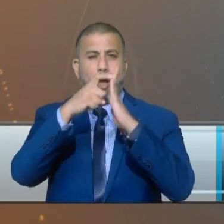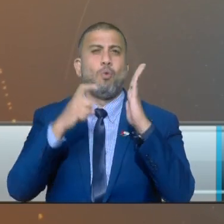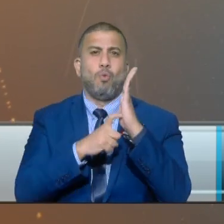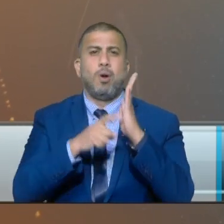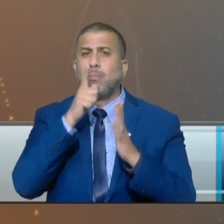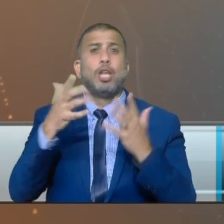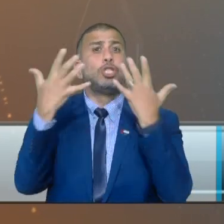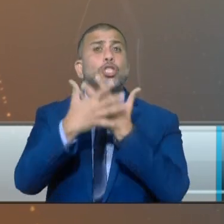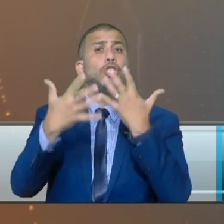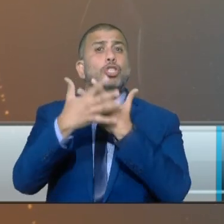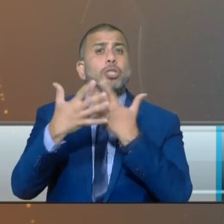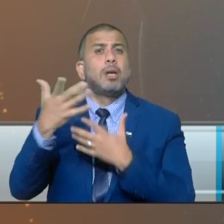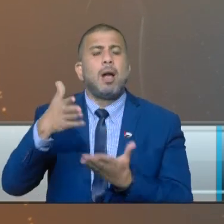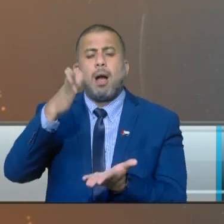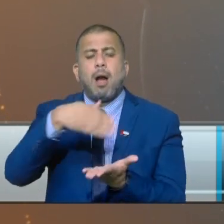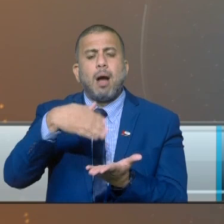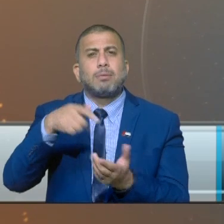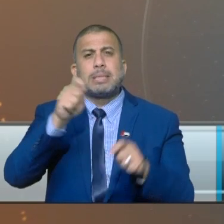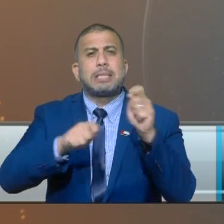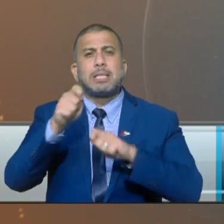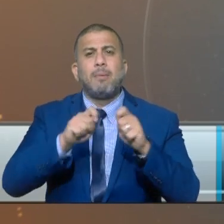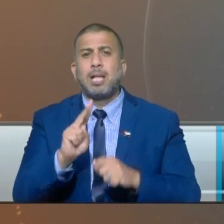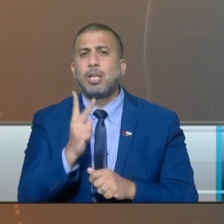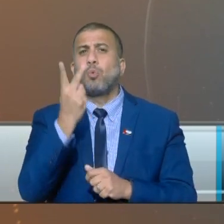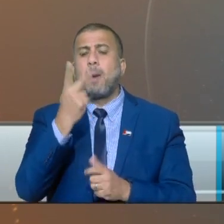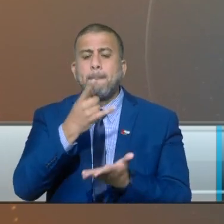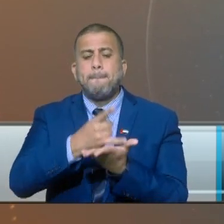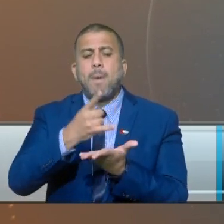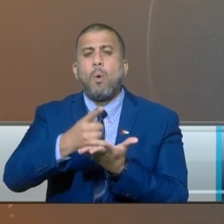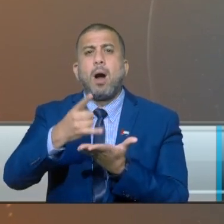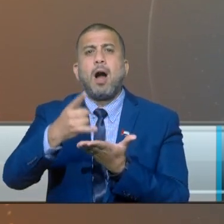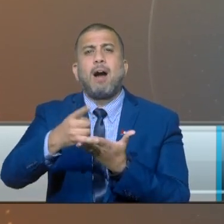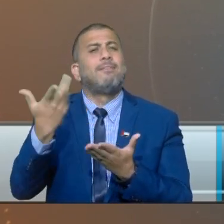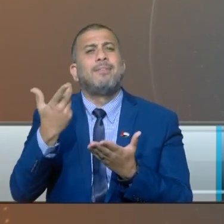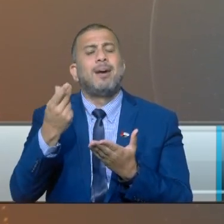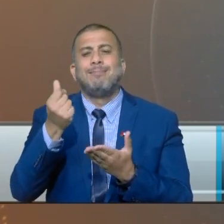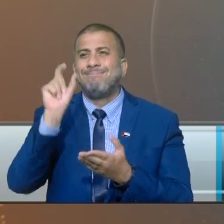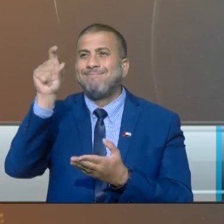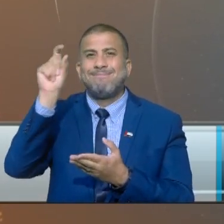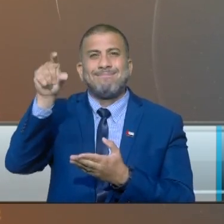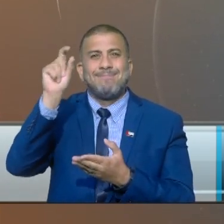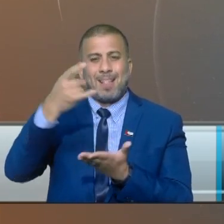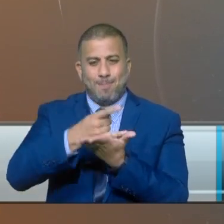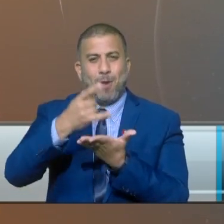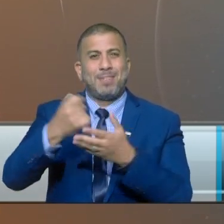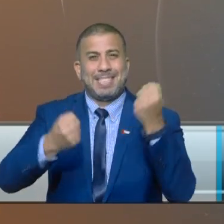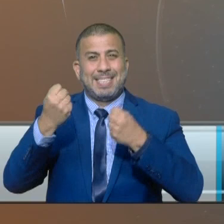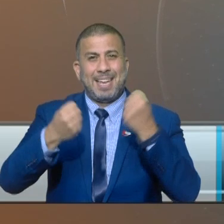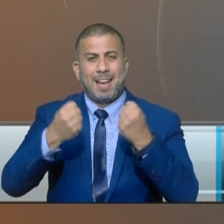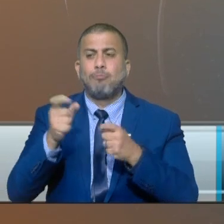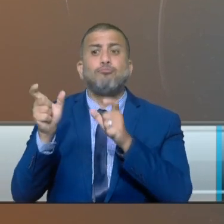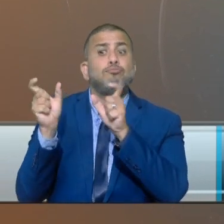اغراض الشركه انشاء وتخطيط وتصميم وتطويره واداره المواقف العامه والاشراف عليها